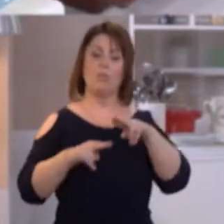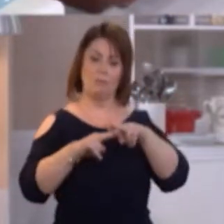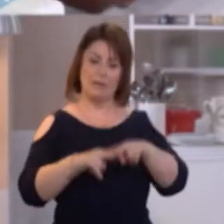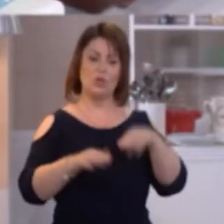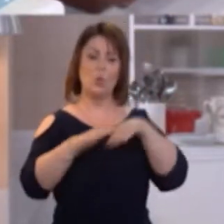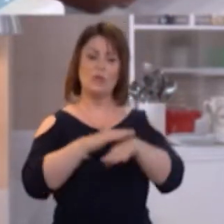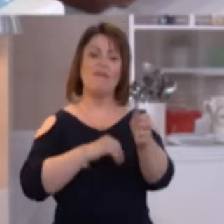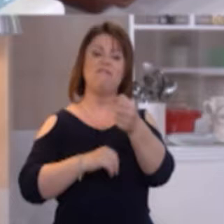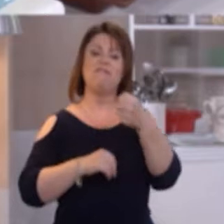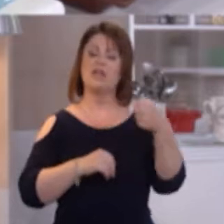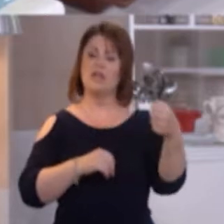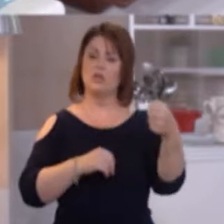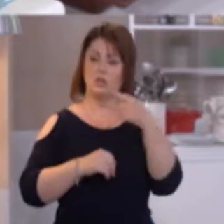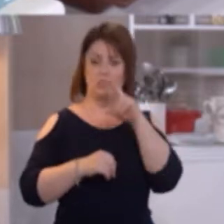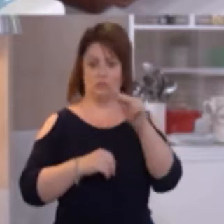detto,